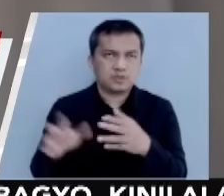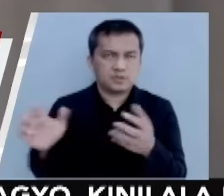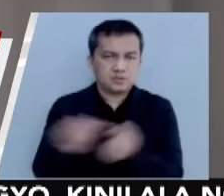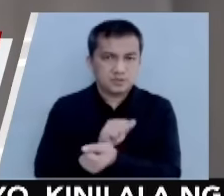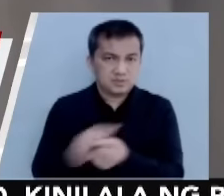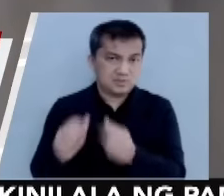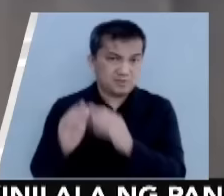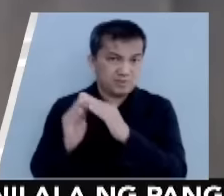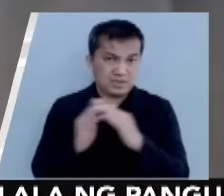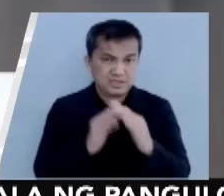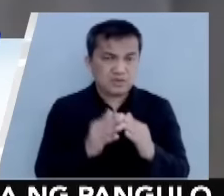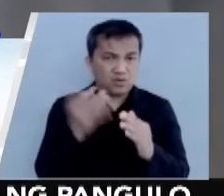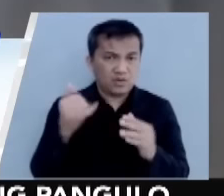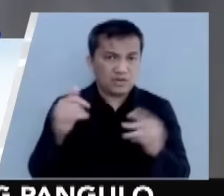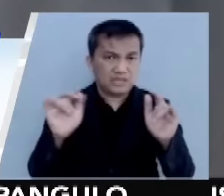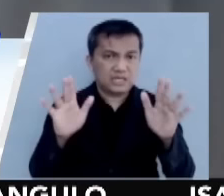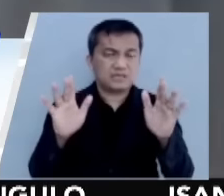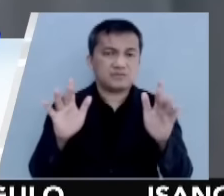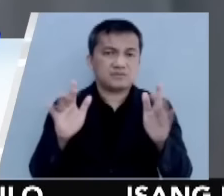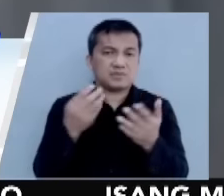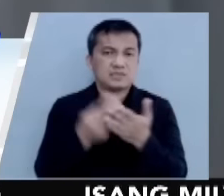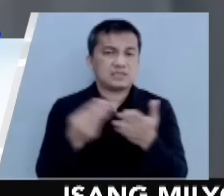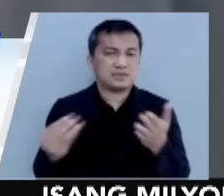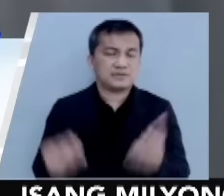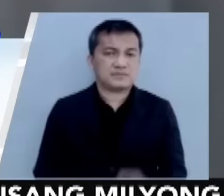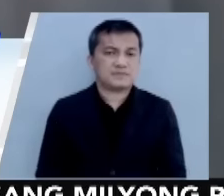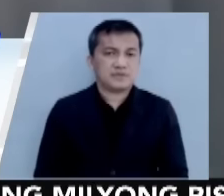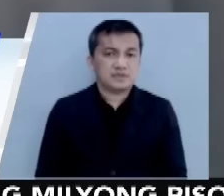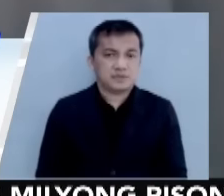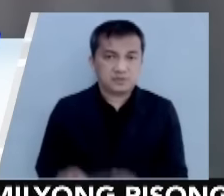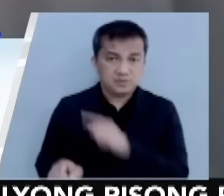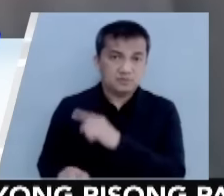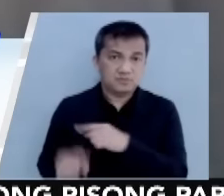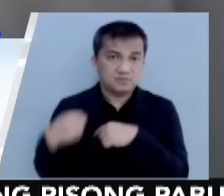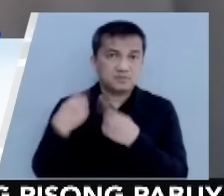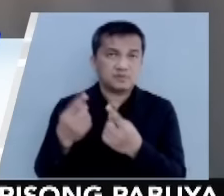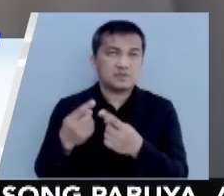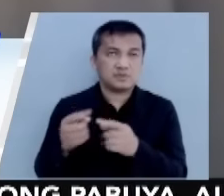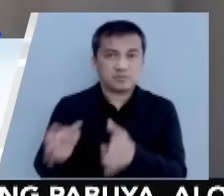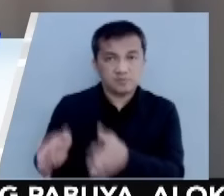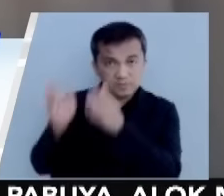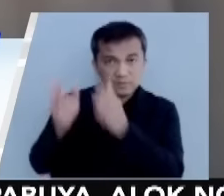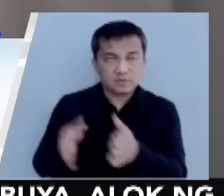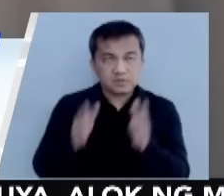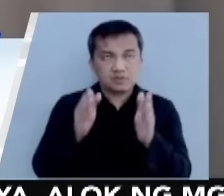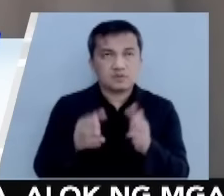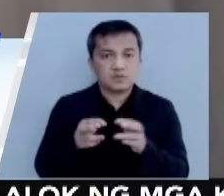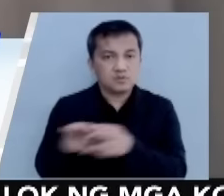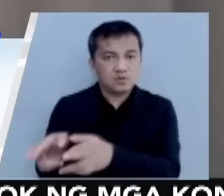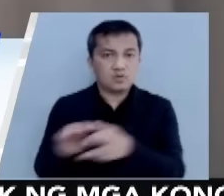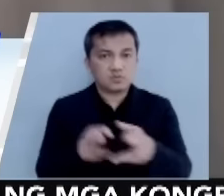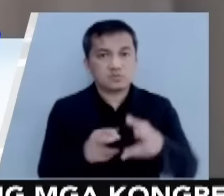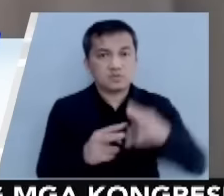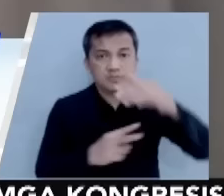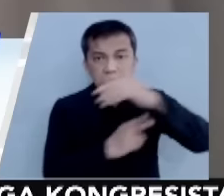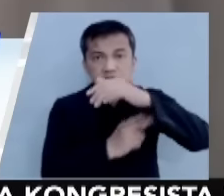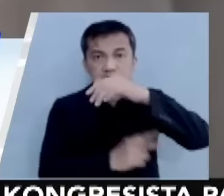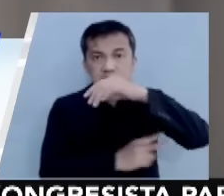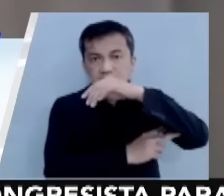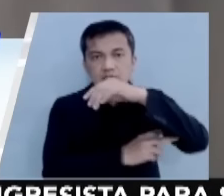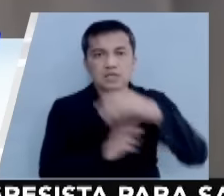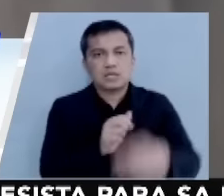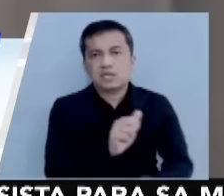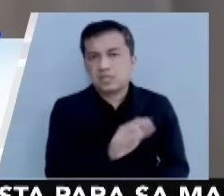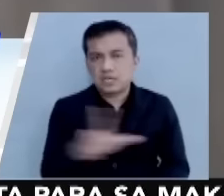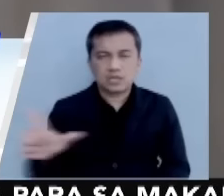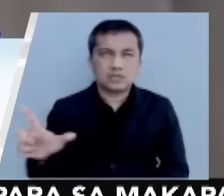light materials. No? So far yun, infrastructure, roads, bridges, lahat yan okay